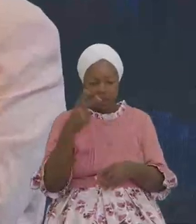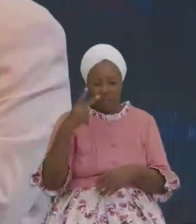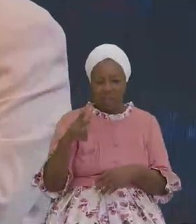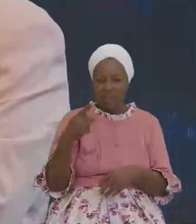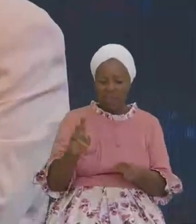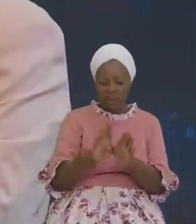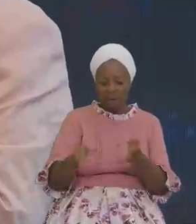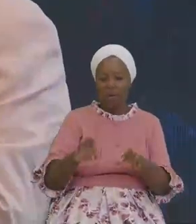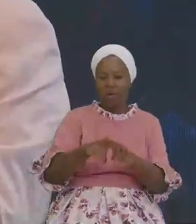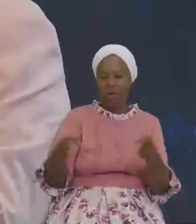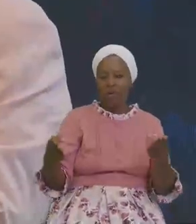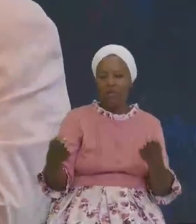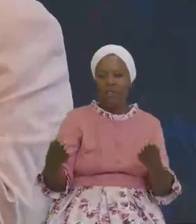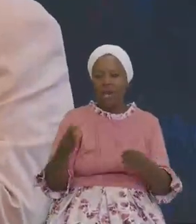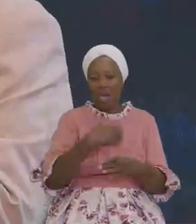la porte.